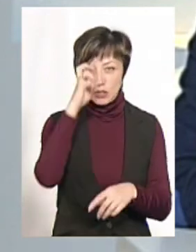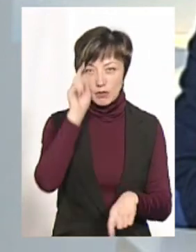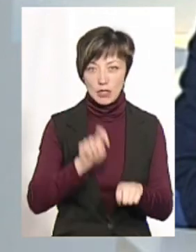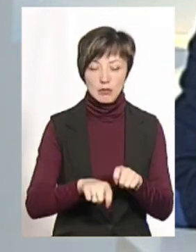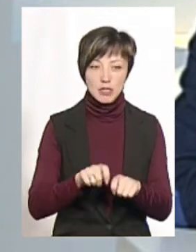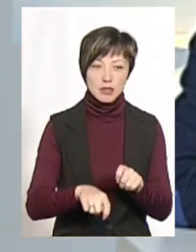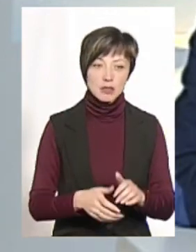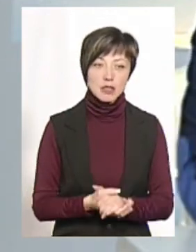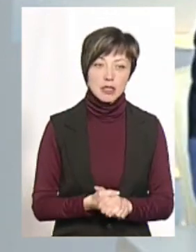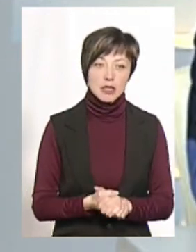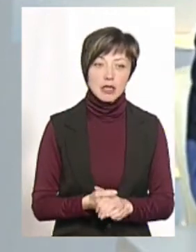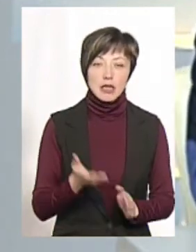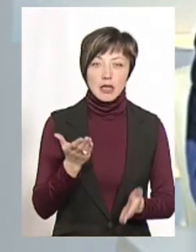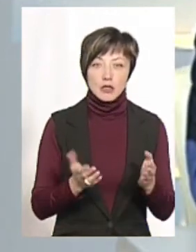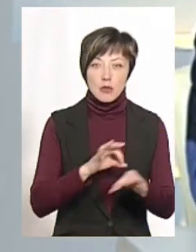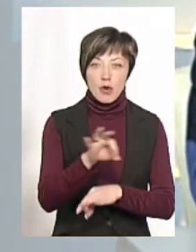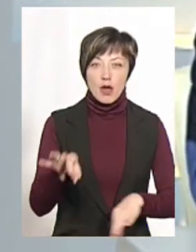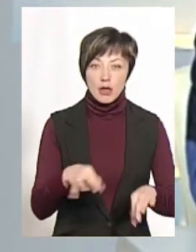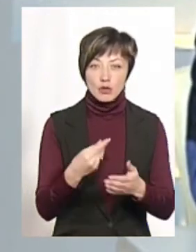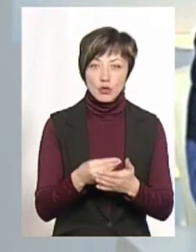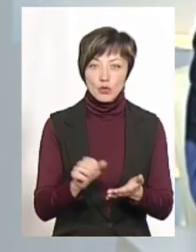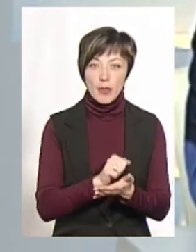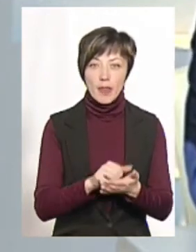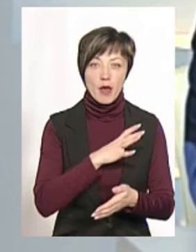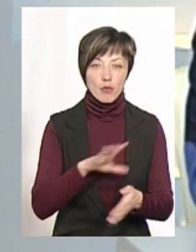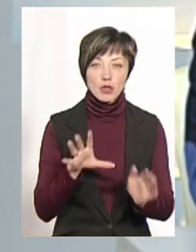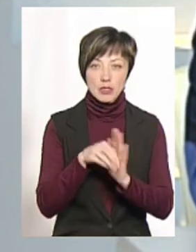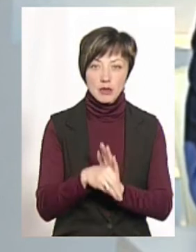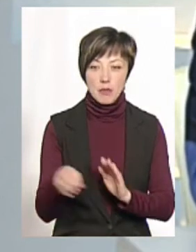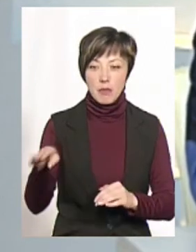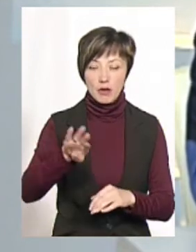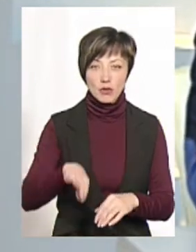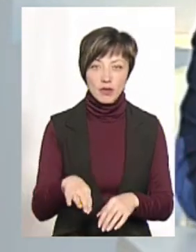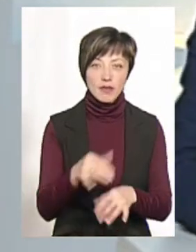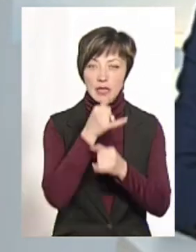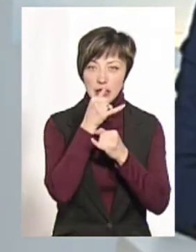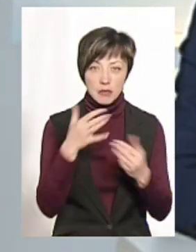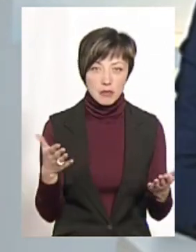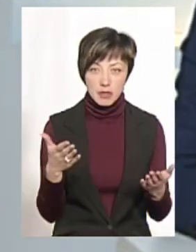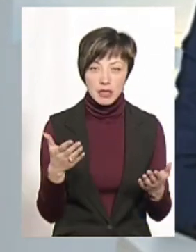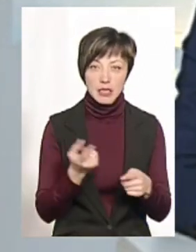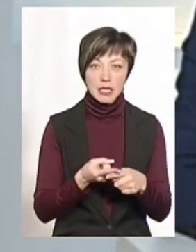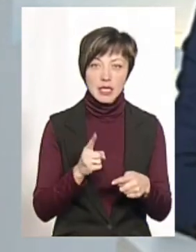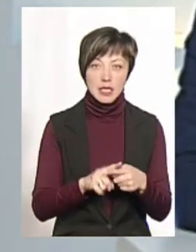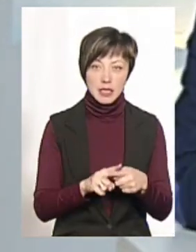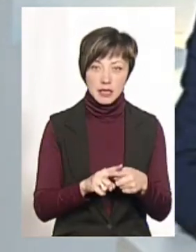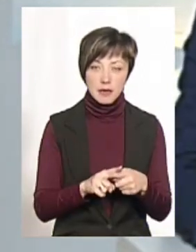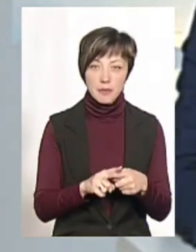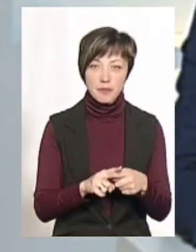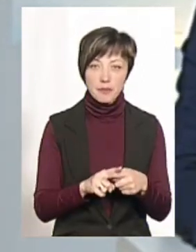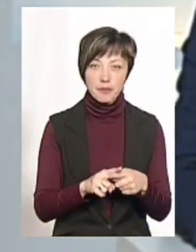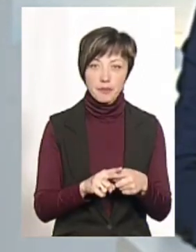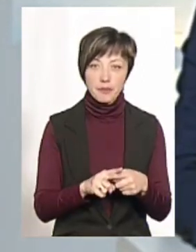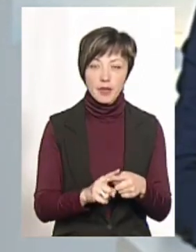державну експертизу. Якщо в проєкту кошторисної документації не були закладені бордюри, він не міг їх, скажімо,